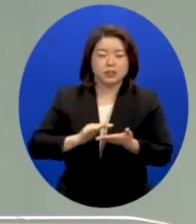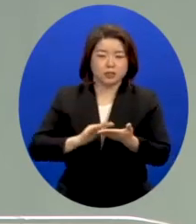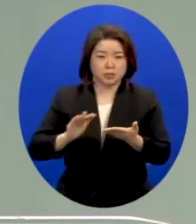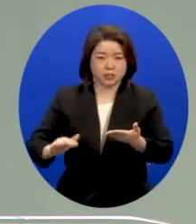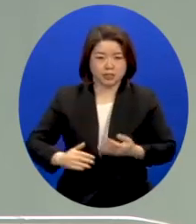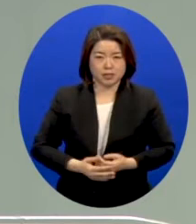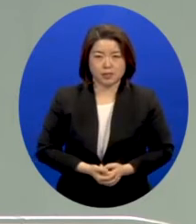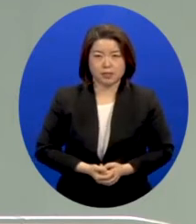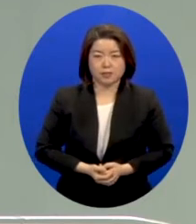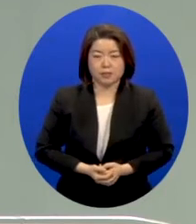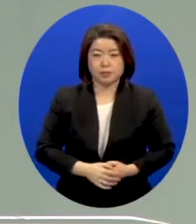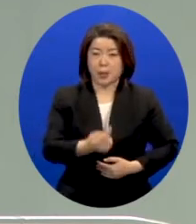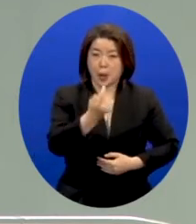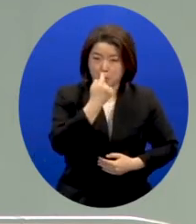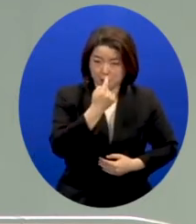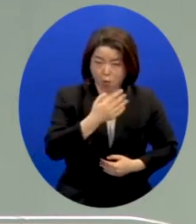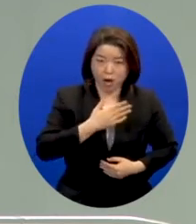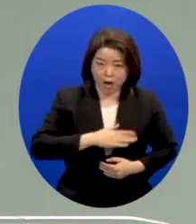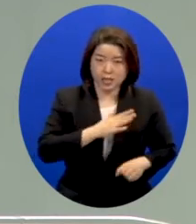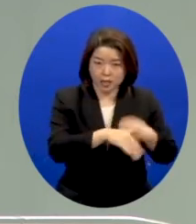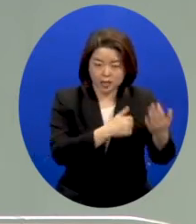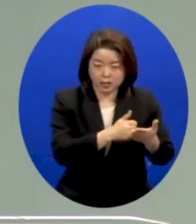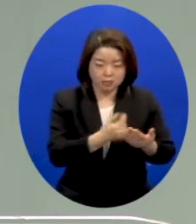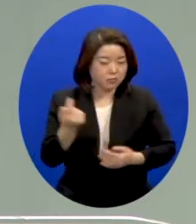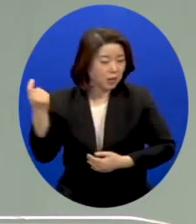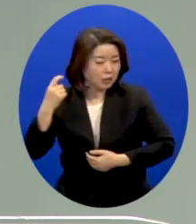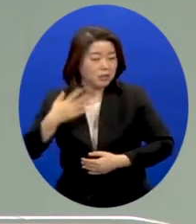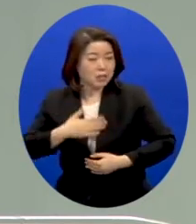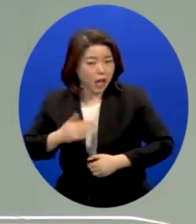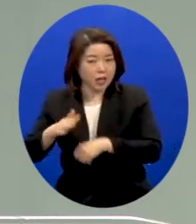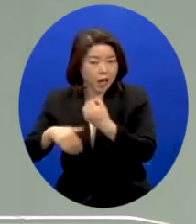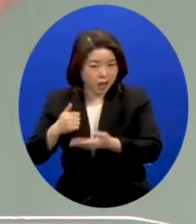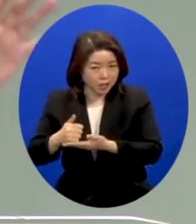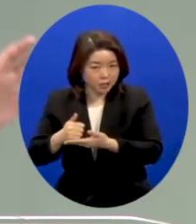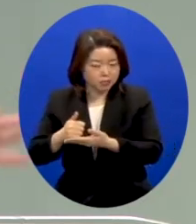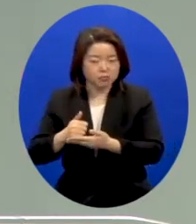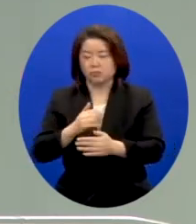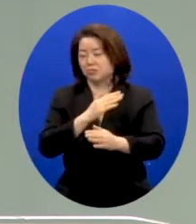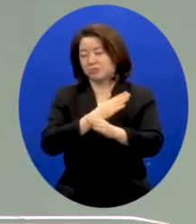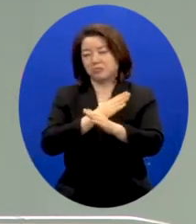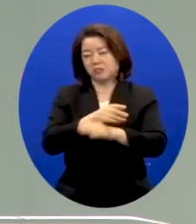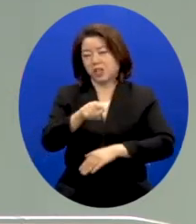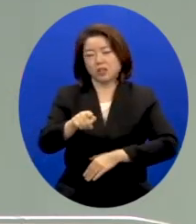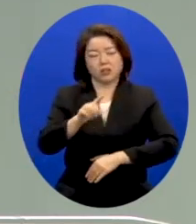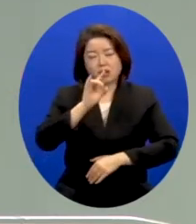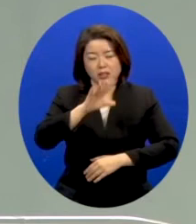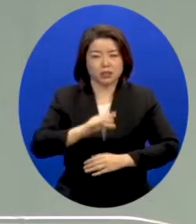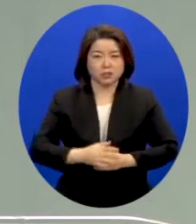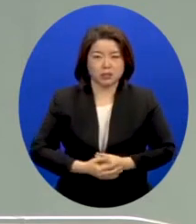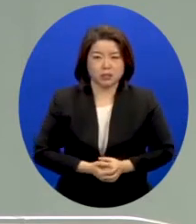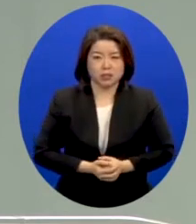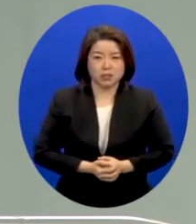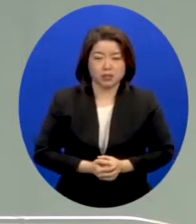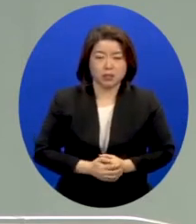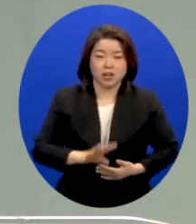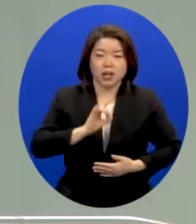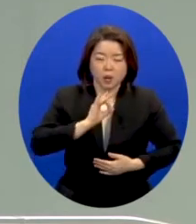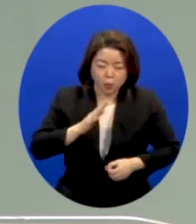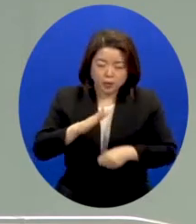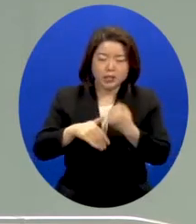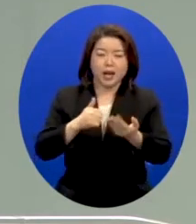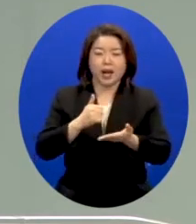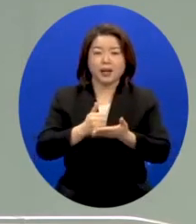그렇습니다 배워서 아는 하나님 들어서 아는 하나님으로 는 절대로 그렇게 할 수가 없습니다 오직